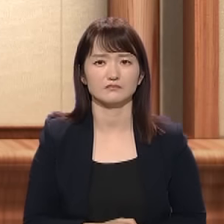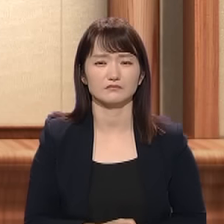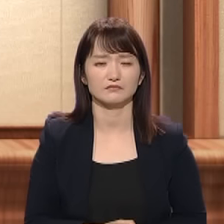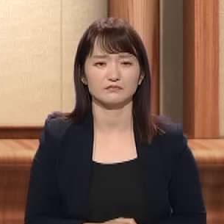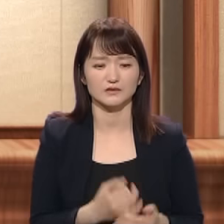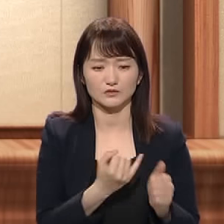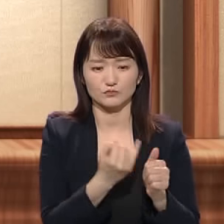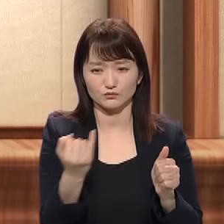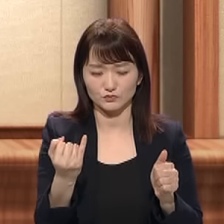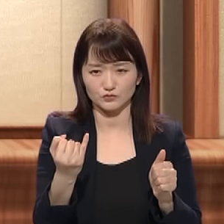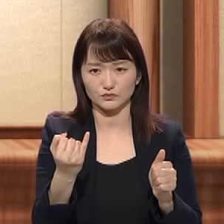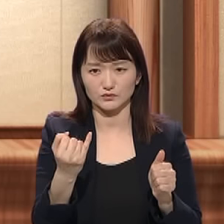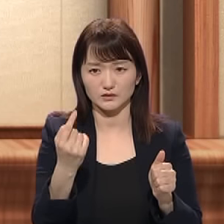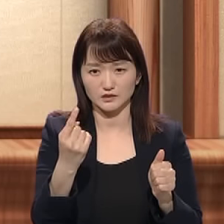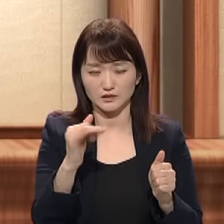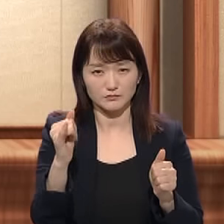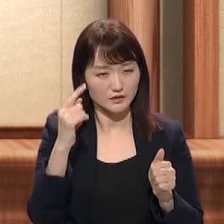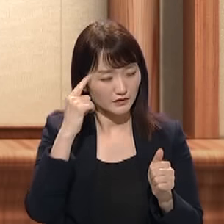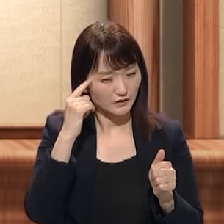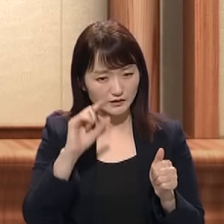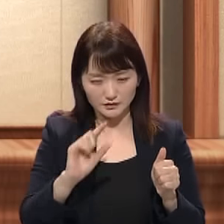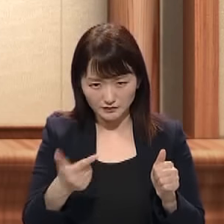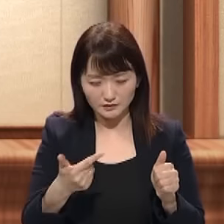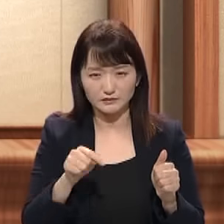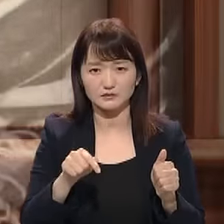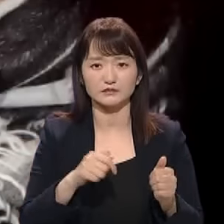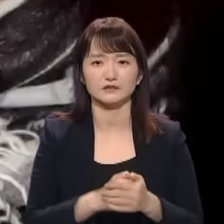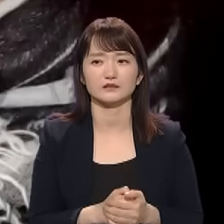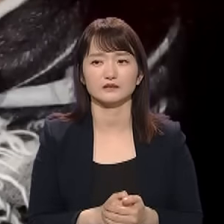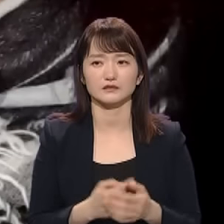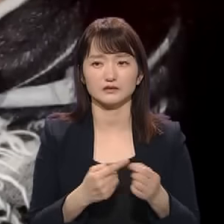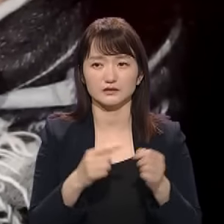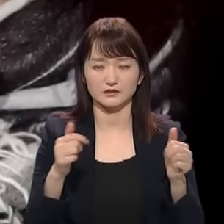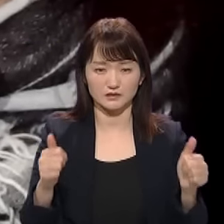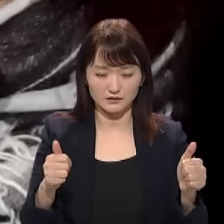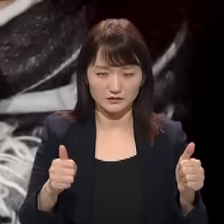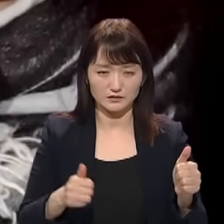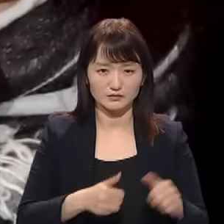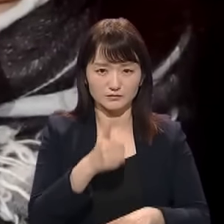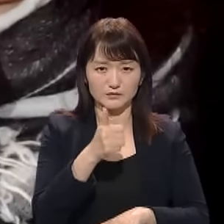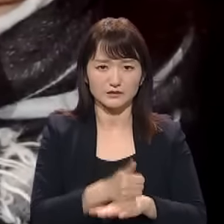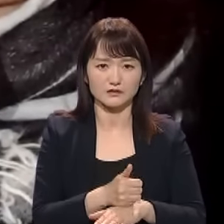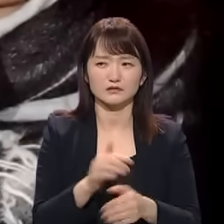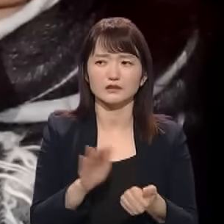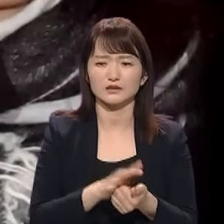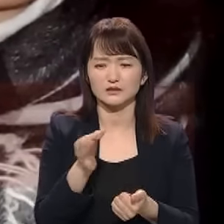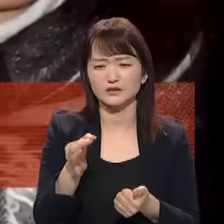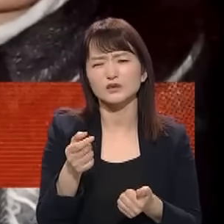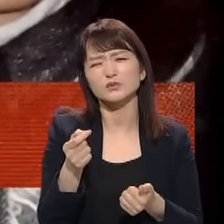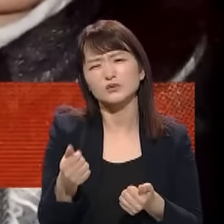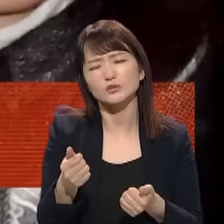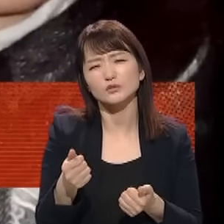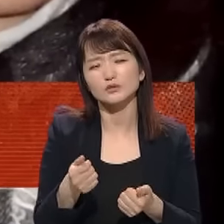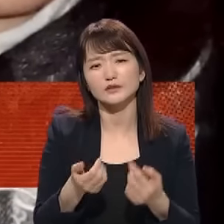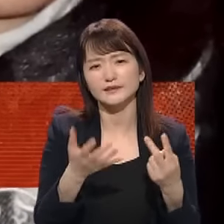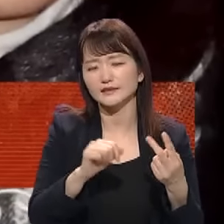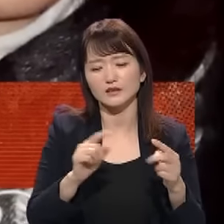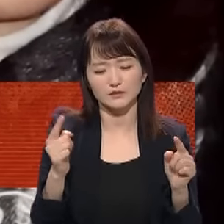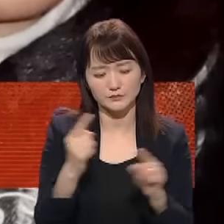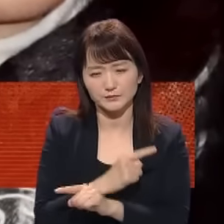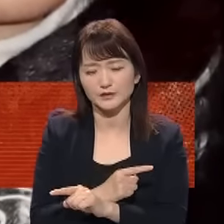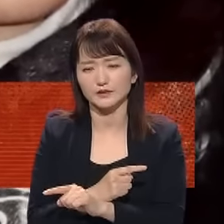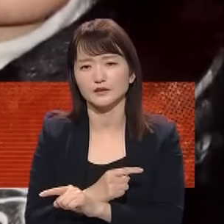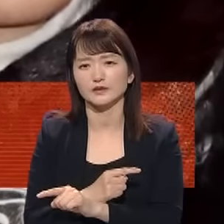있다. 이런 것들을 고려해 보면 1심 재판 위자료액수가 너무 적다라고 봐서 결국은 2억이 아닌 20억 정도의